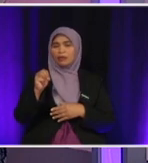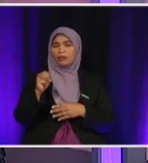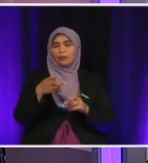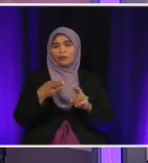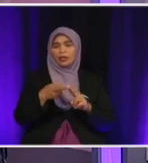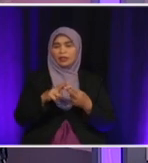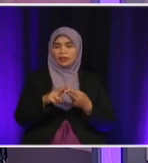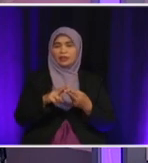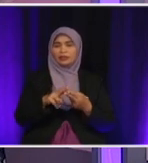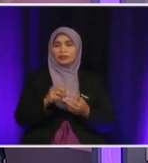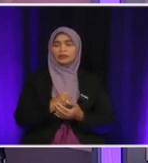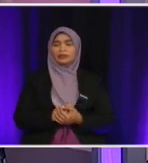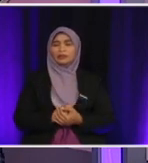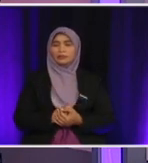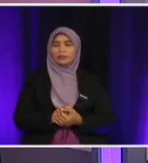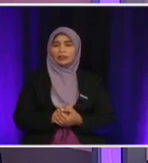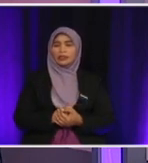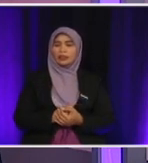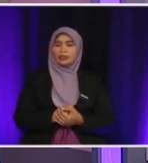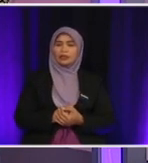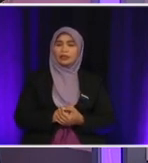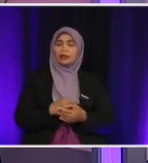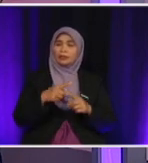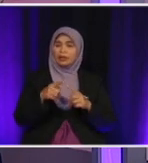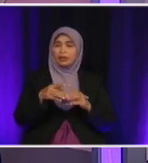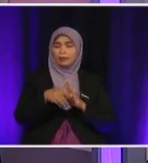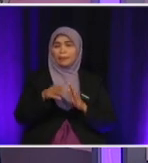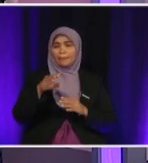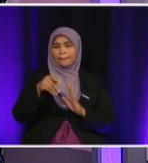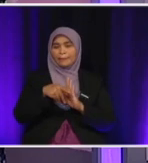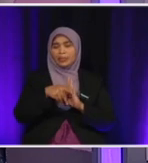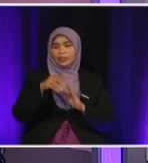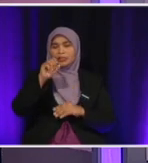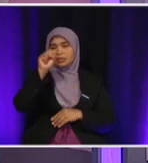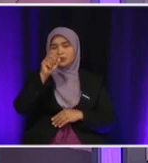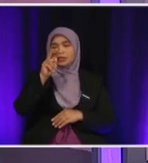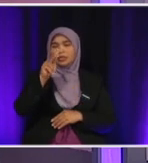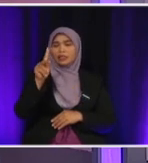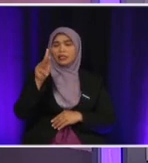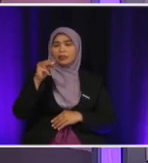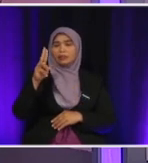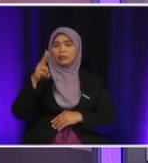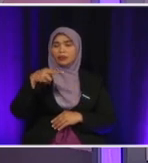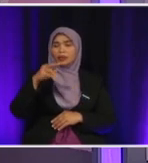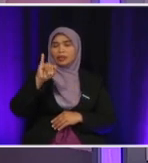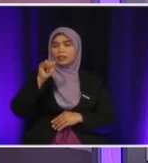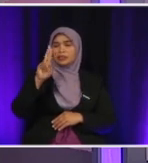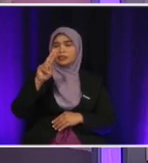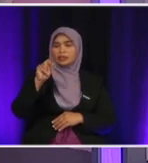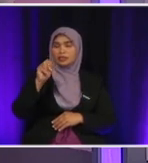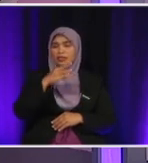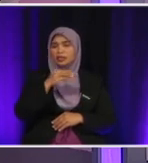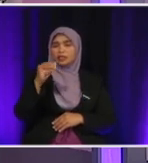inilah yang diamalkan oleh Rasulullah apabila mempersaudarakan Muhajirin dan Anshar Anshar membantu orang